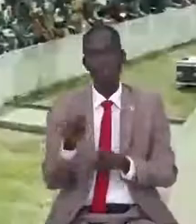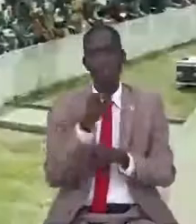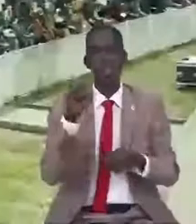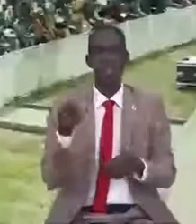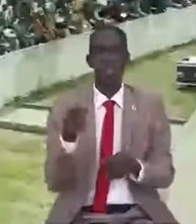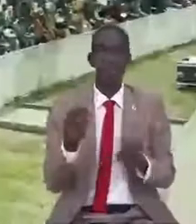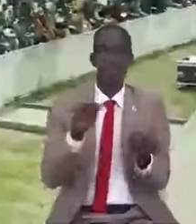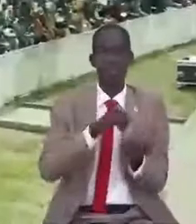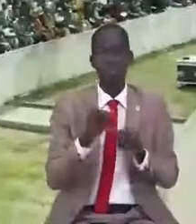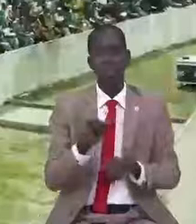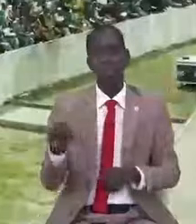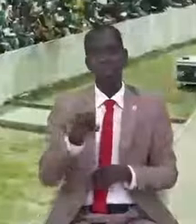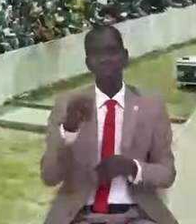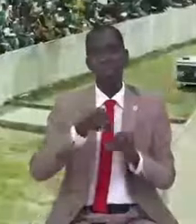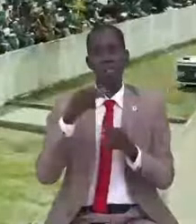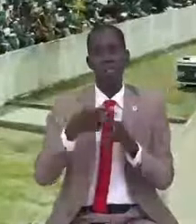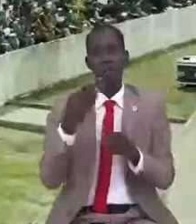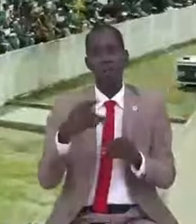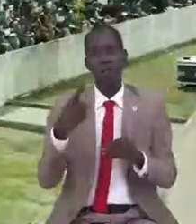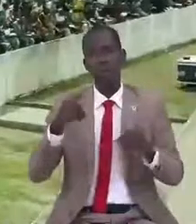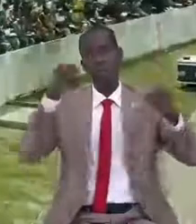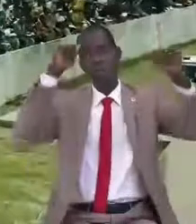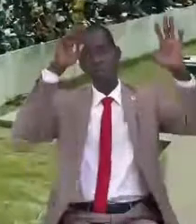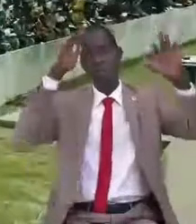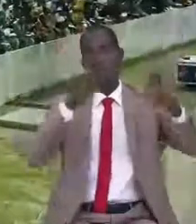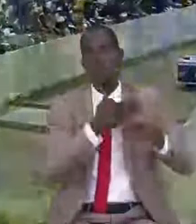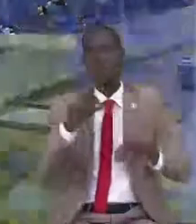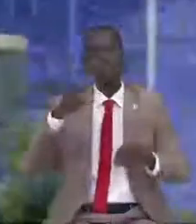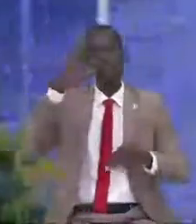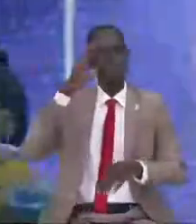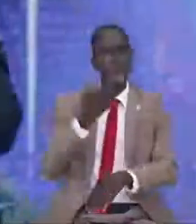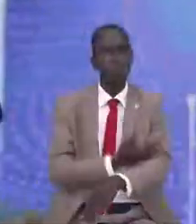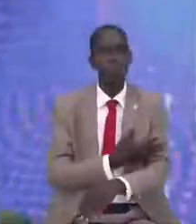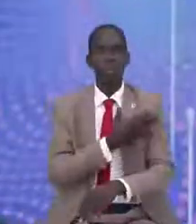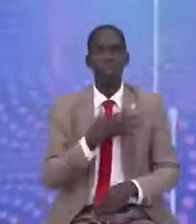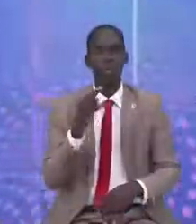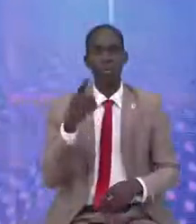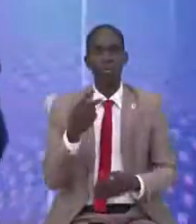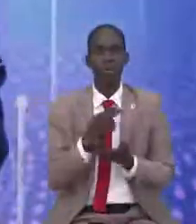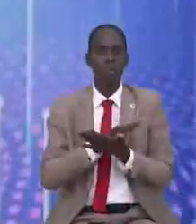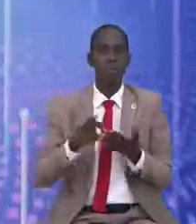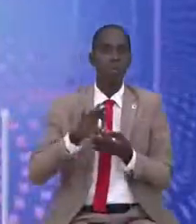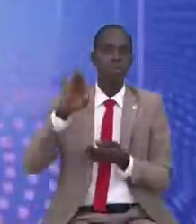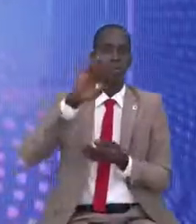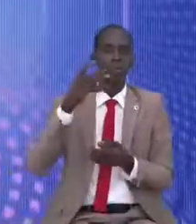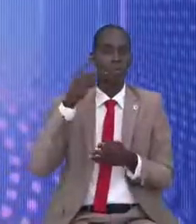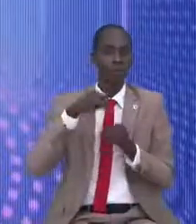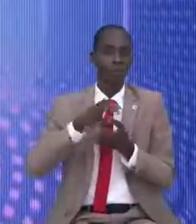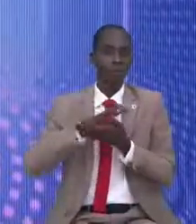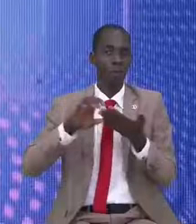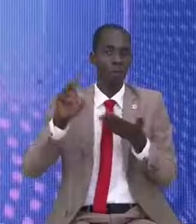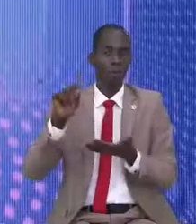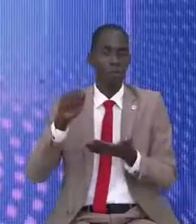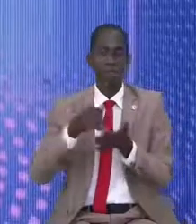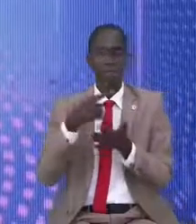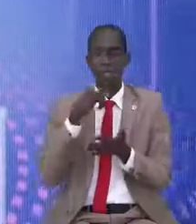les baptisant au nom du Père, du Fils et du Saint-Esprit. Voir le verset 20.